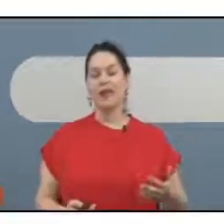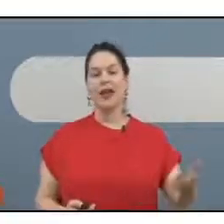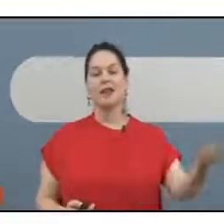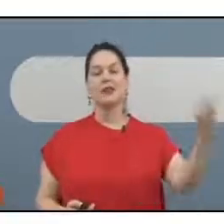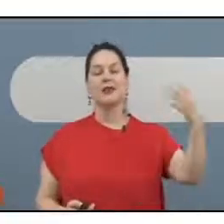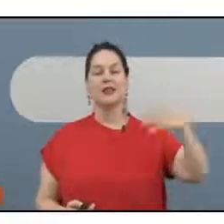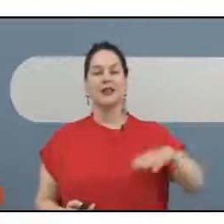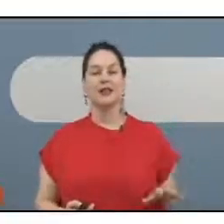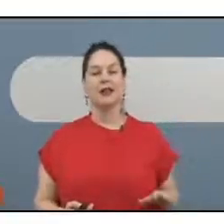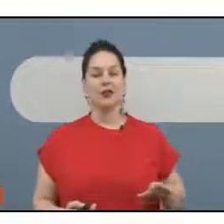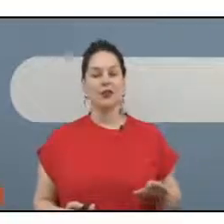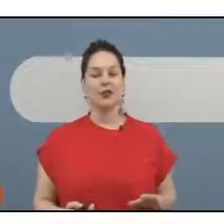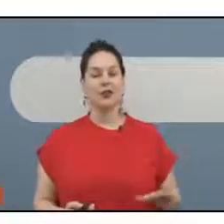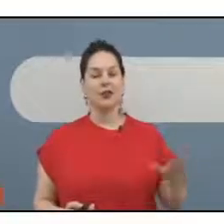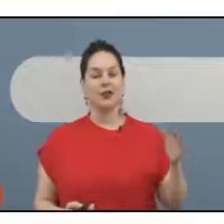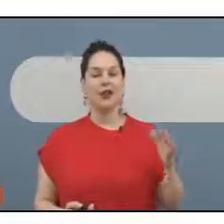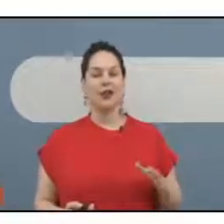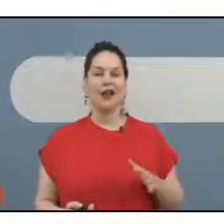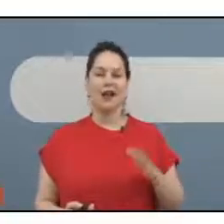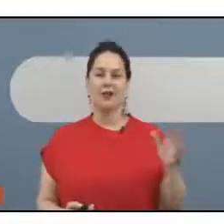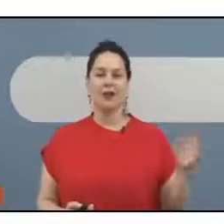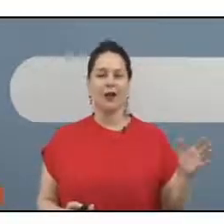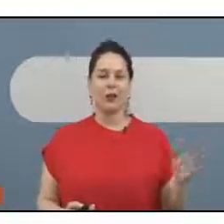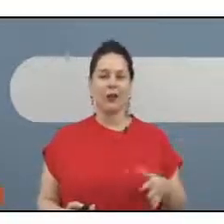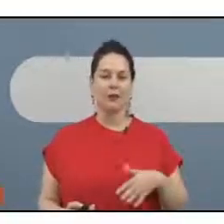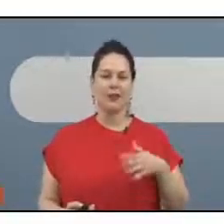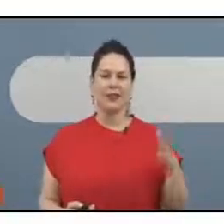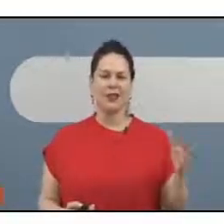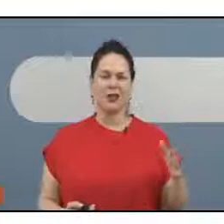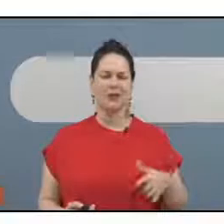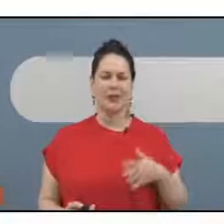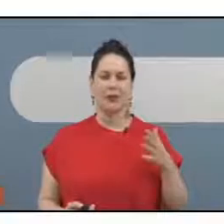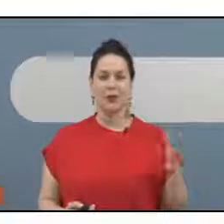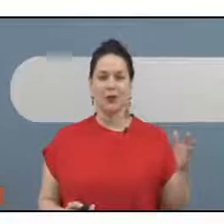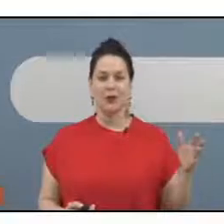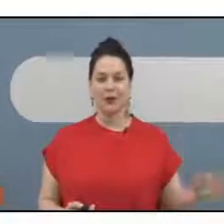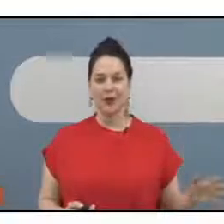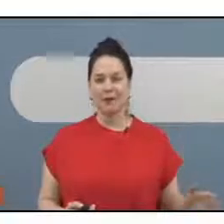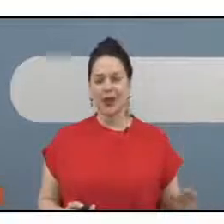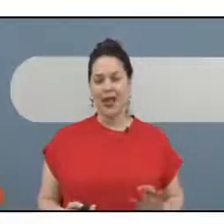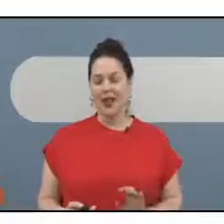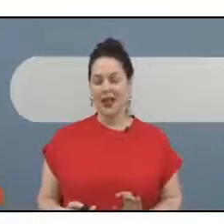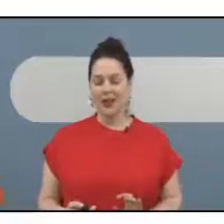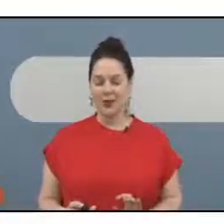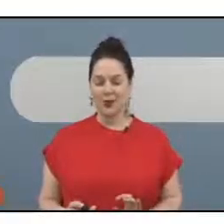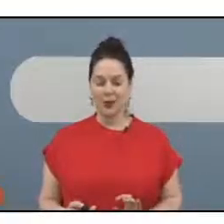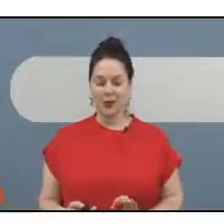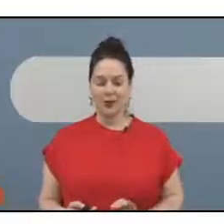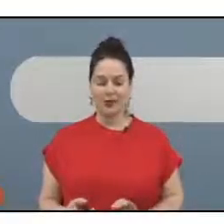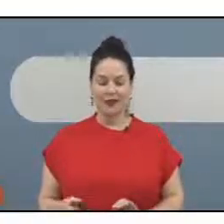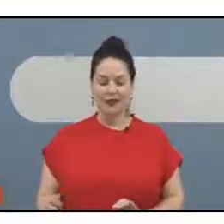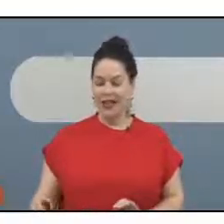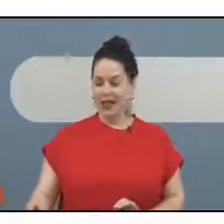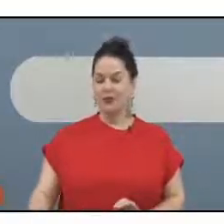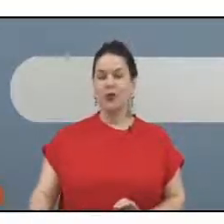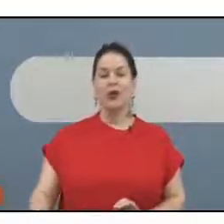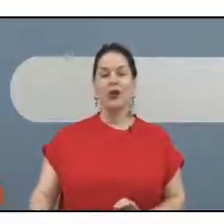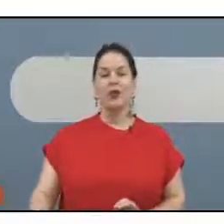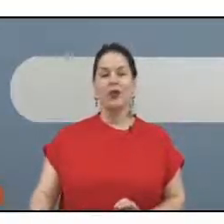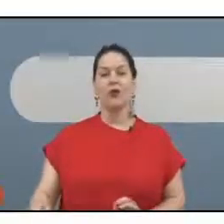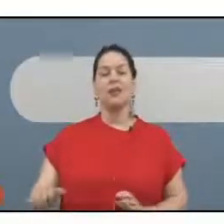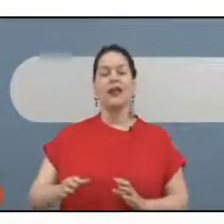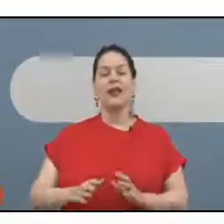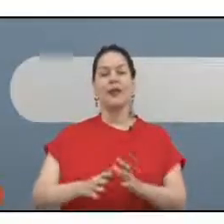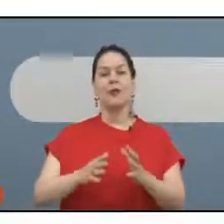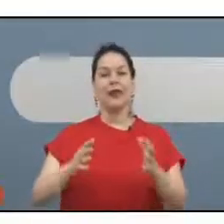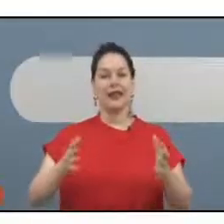לברוח ממנו, ואז הוא מזמין את דדלוס, שדדלוס היה רב אומן, הוא היה ממציא שהמציא הרבה מאוד דברים, היה כישרוני ביותר, והוא